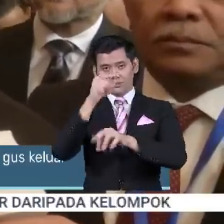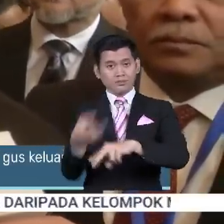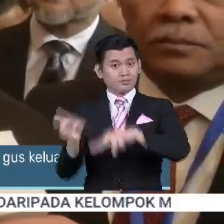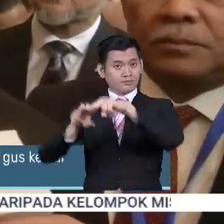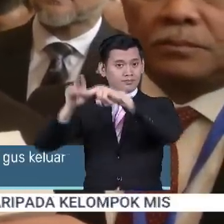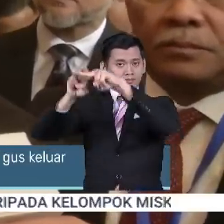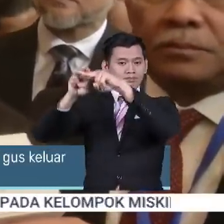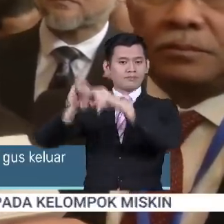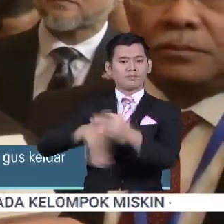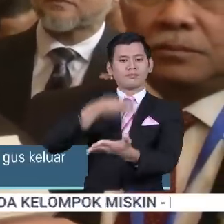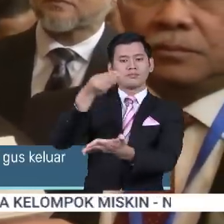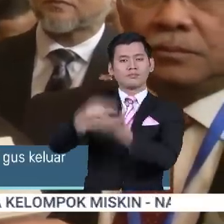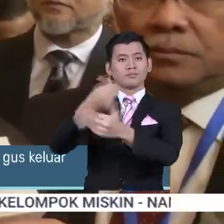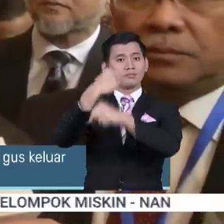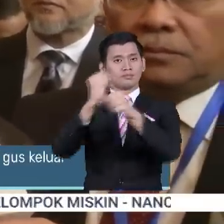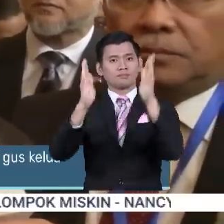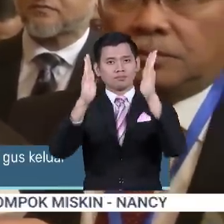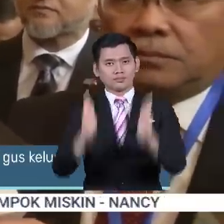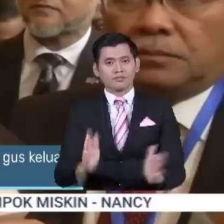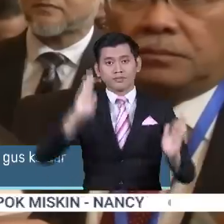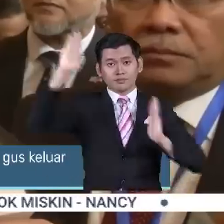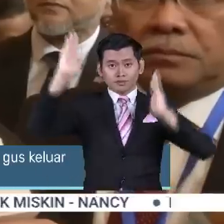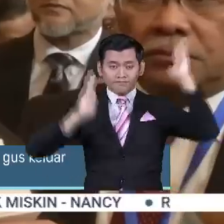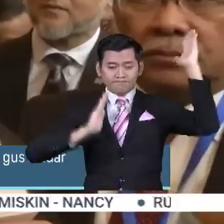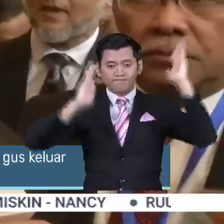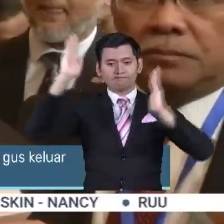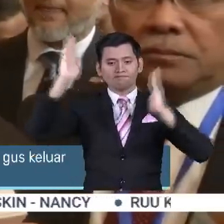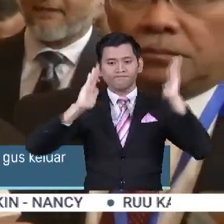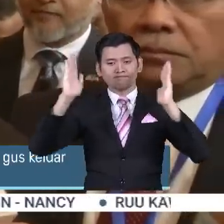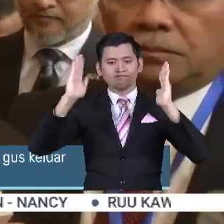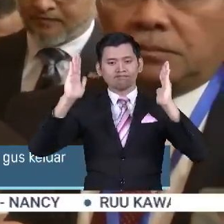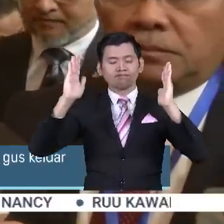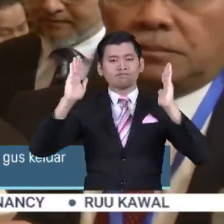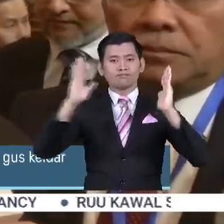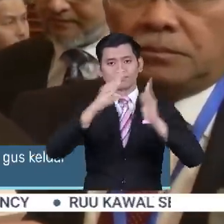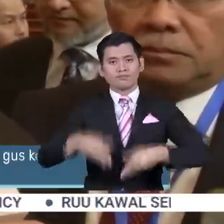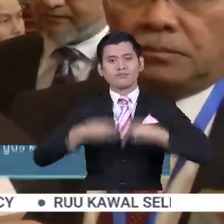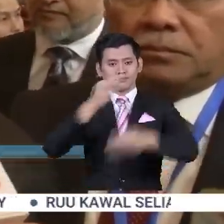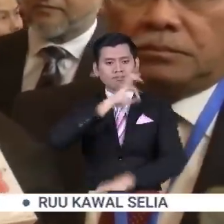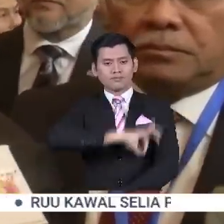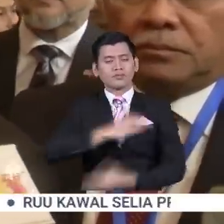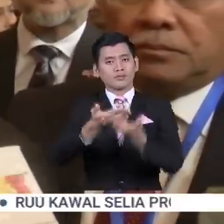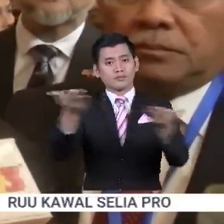or their wage and increase our household income to bring us out of the middle income trap.